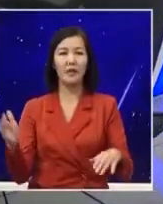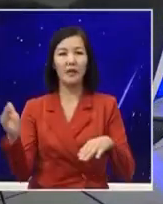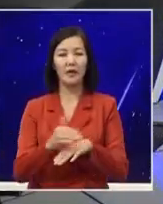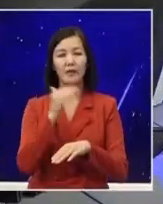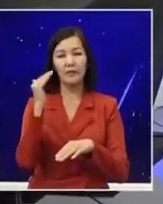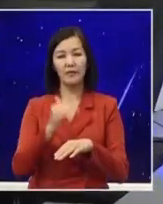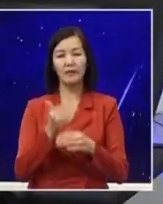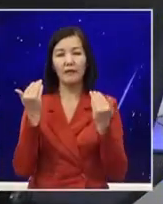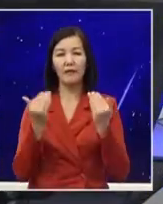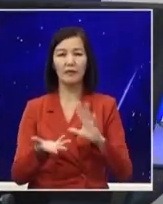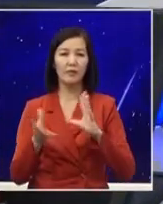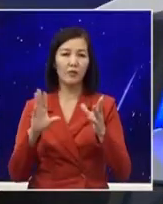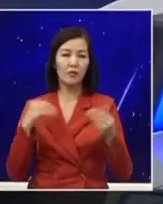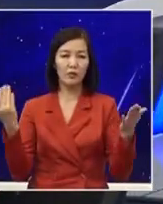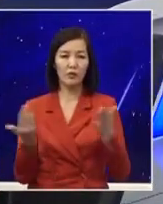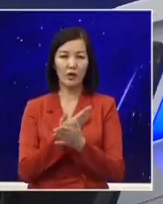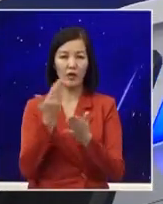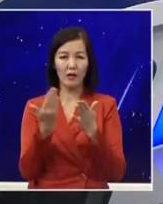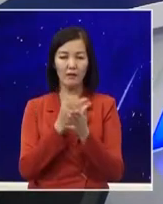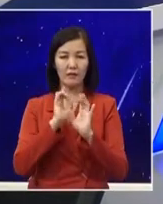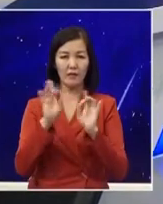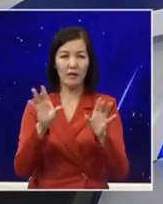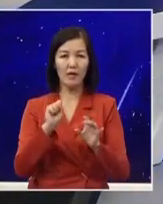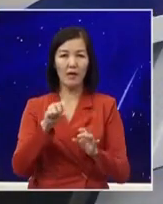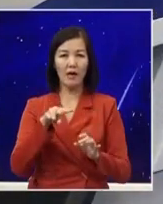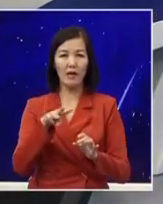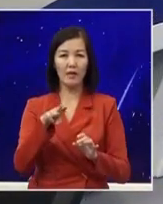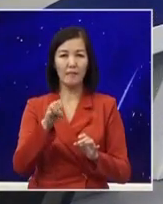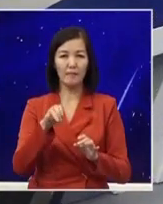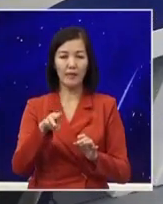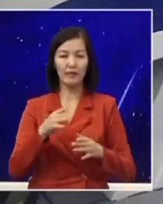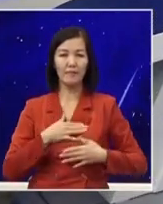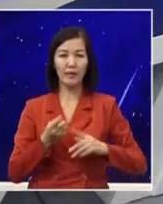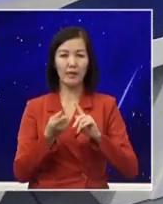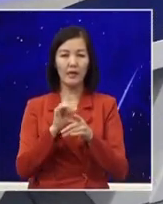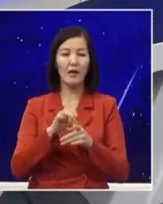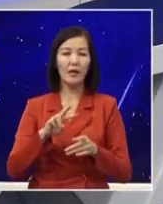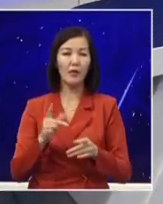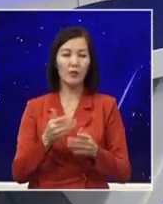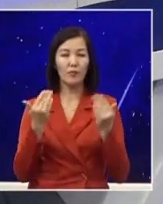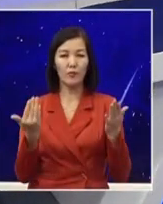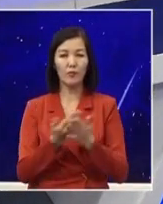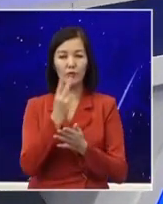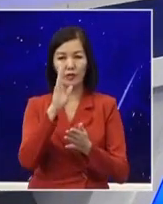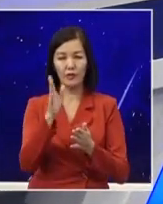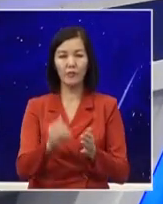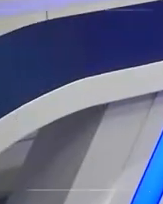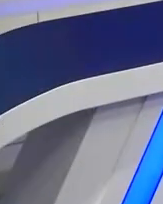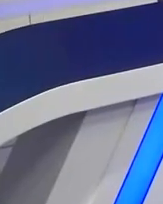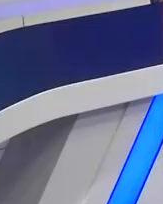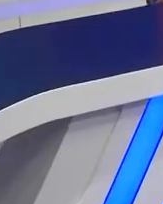Ассаламу алейкум, қадірменді көрермен, тікелей эфирде жаңалықтар, студияда Алмат Хамид, зорда одырмада Айгүл Жұмашқызы. Бүгін көретіндеріңіз.